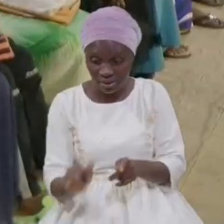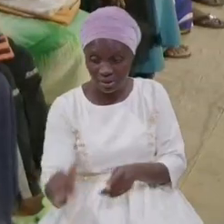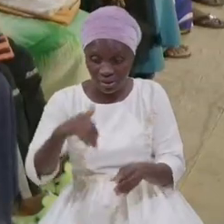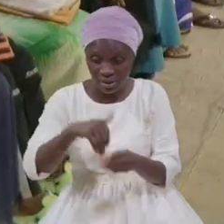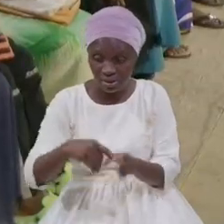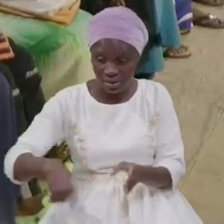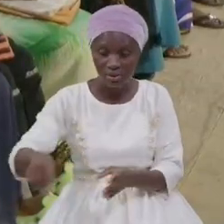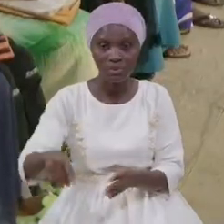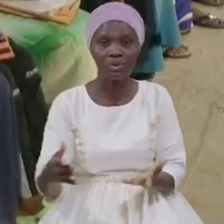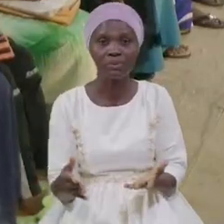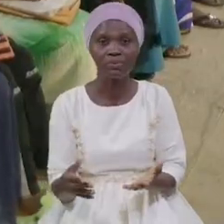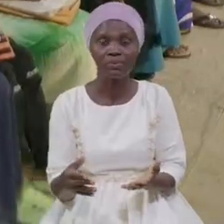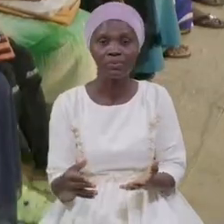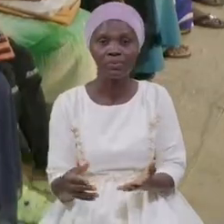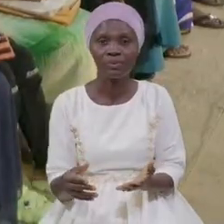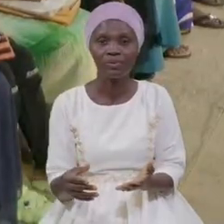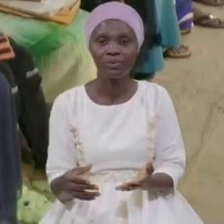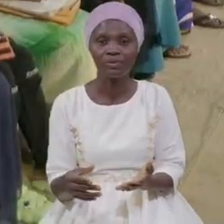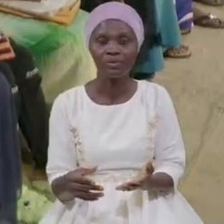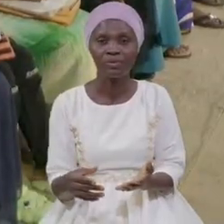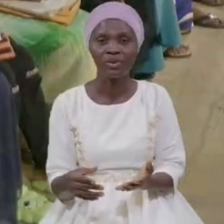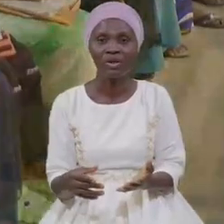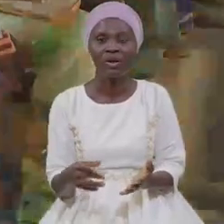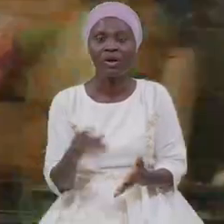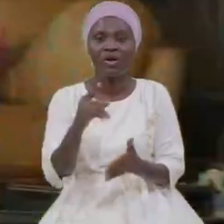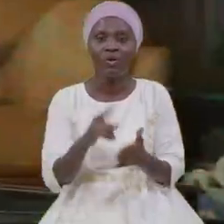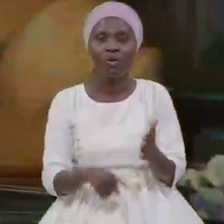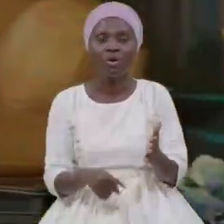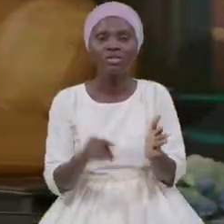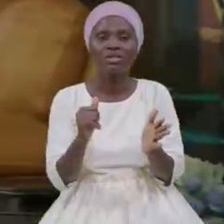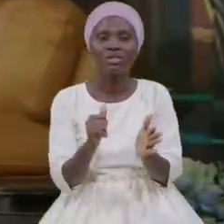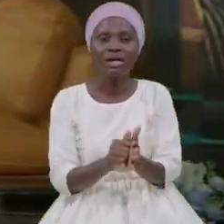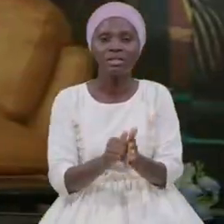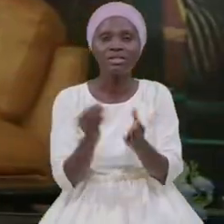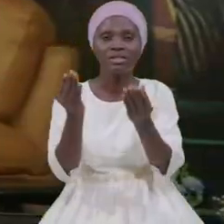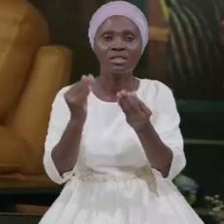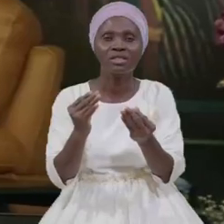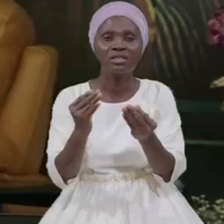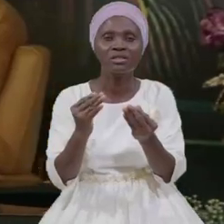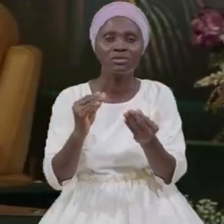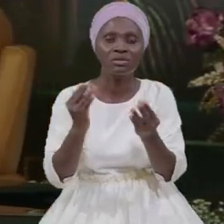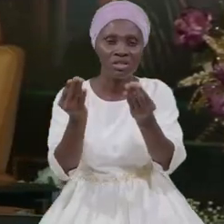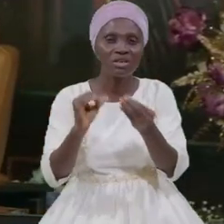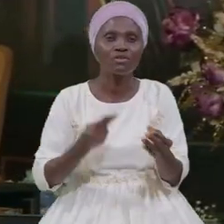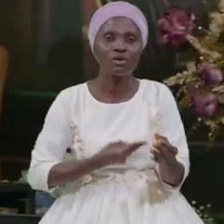Ce que cela nous donne, les mensonges que les gens racontent.